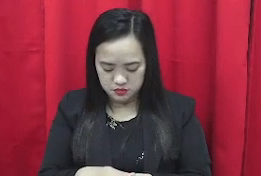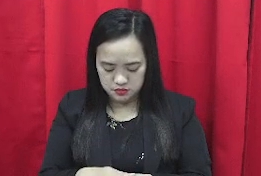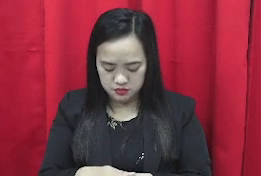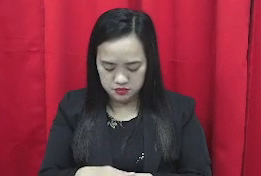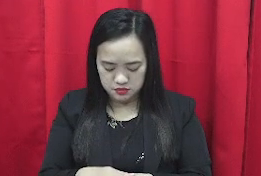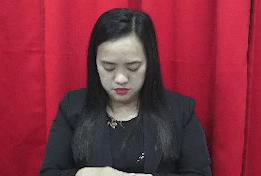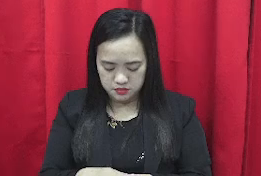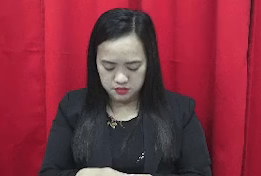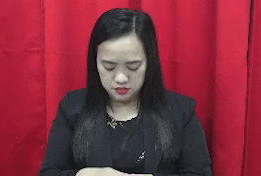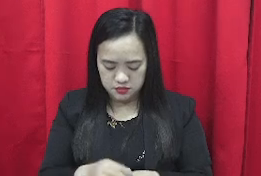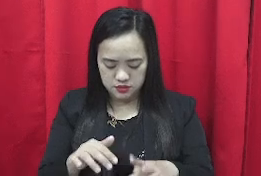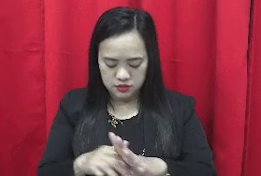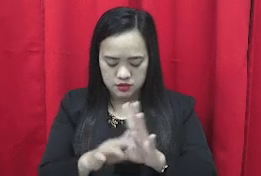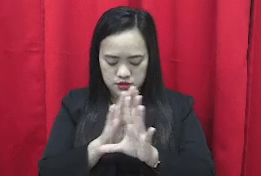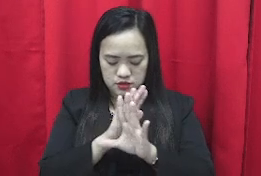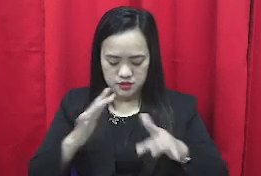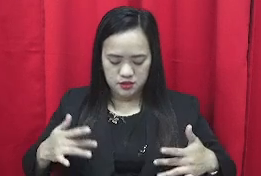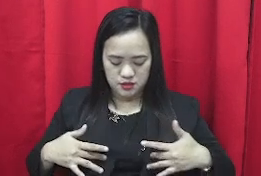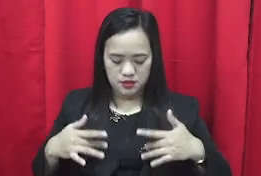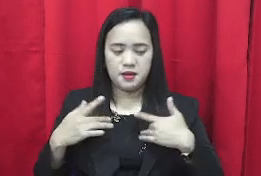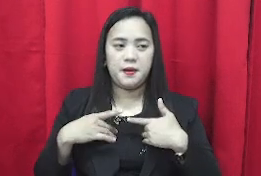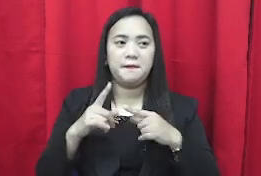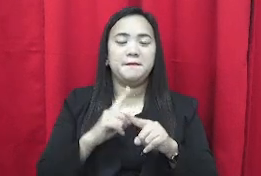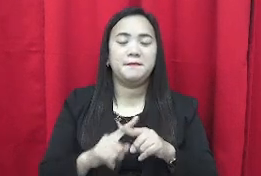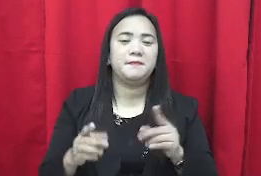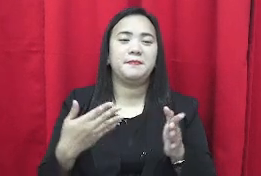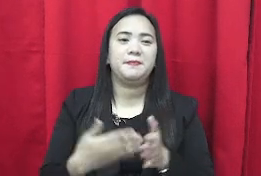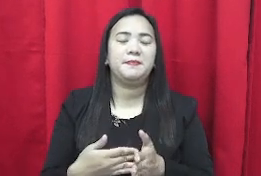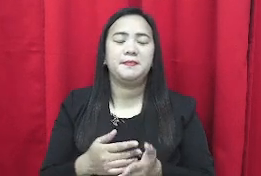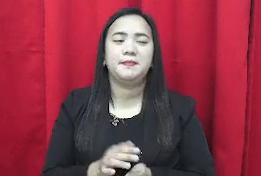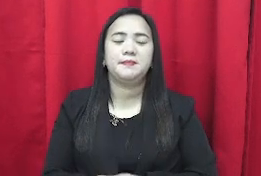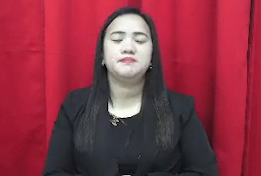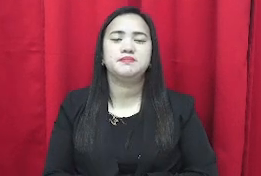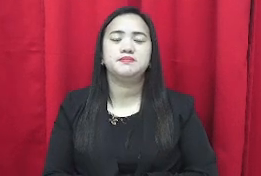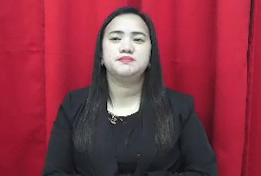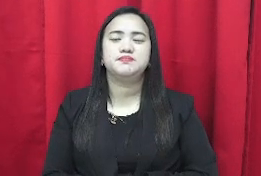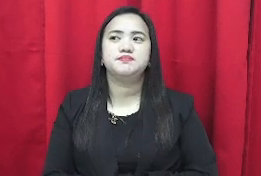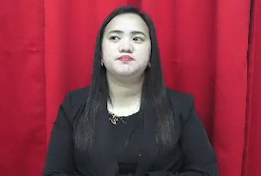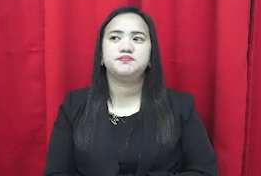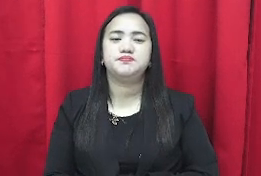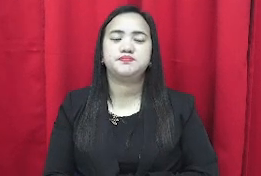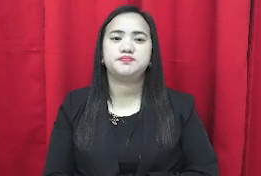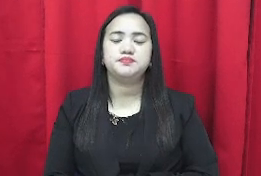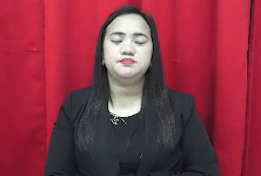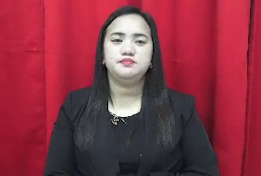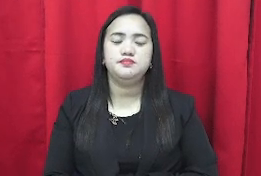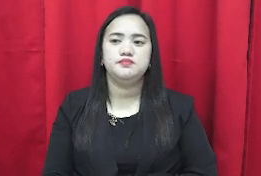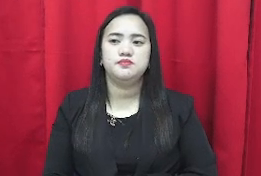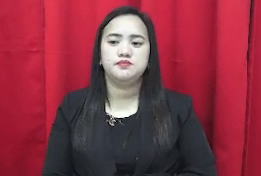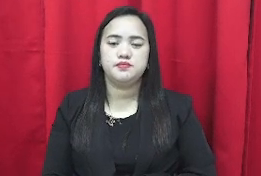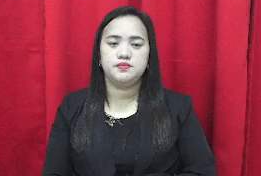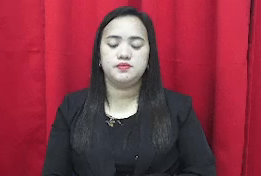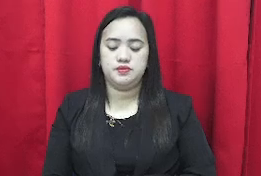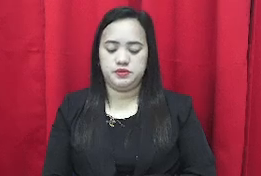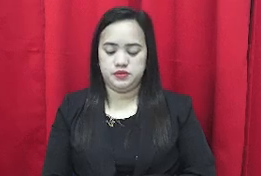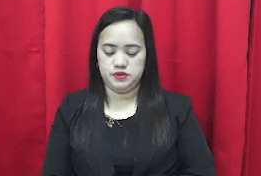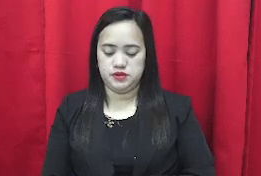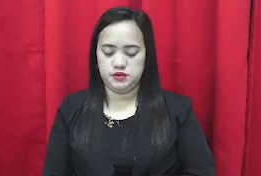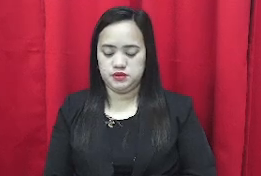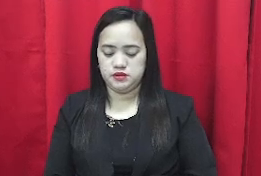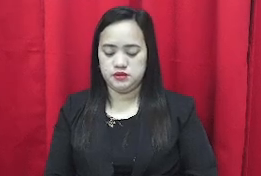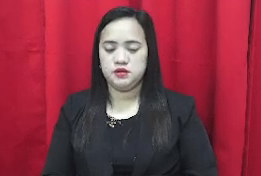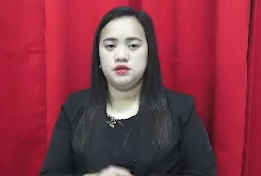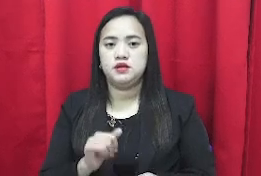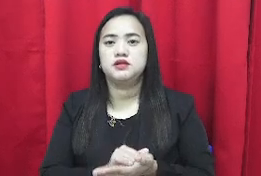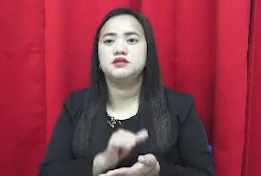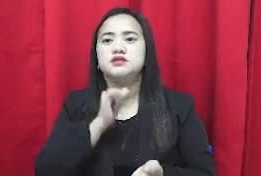pagiging isang sundalo ngunit mga kapatid hindi lamang po sa pagiging sundalo ang ah Kailangan